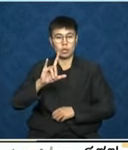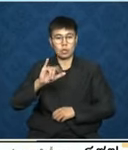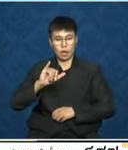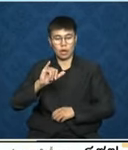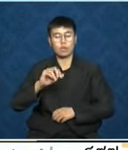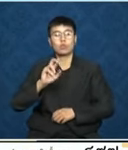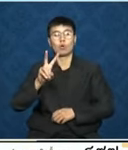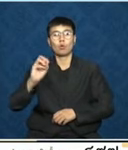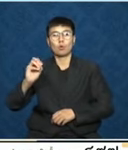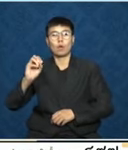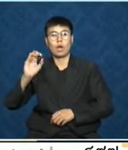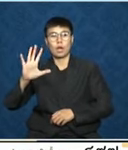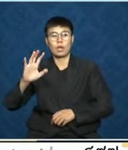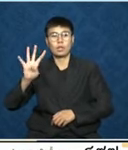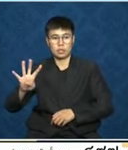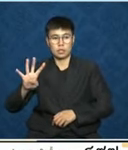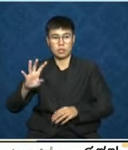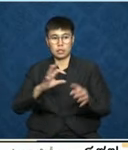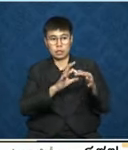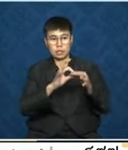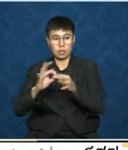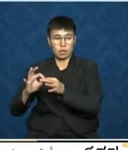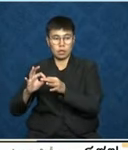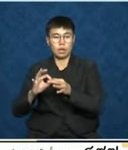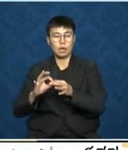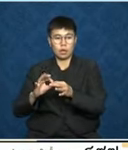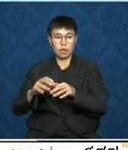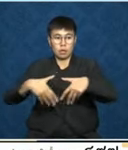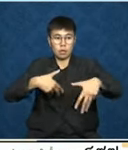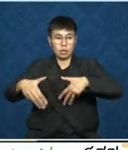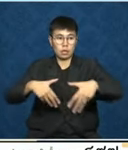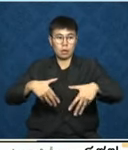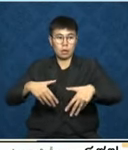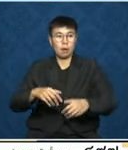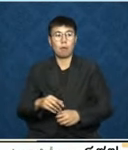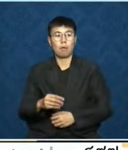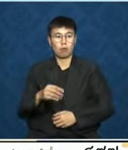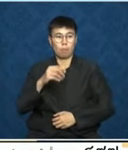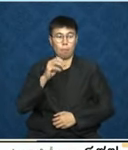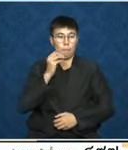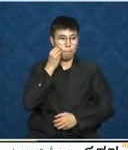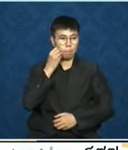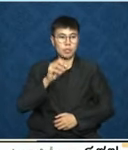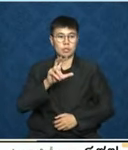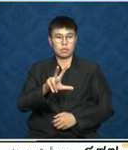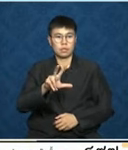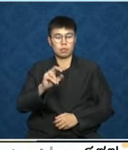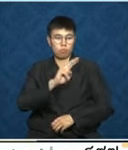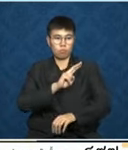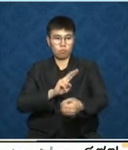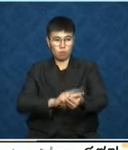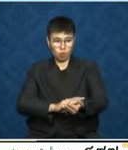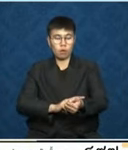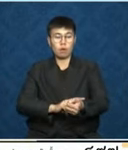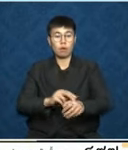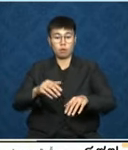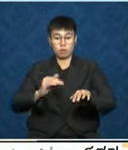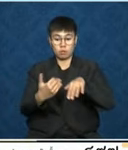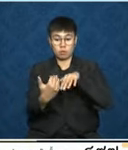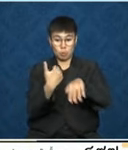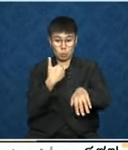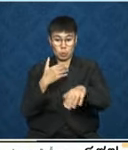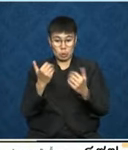2 054ซึ่งเป็นถนนสายหลักที่พี่น้องตำบลช่อง 3หมอใช้สัญจรจำนวนมากปัจจุบันถนนดังกล่าวยัง